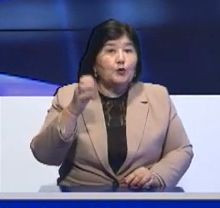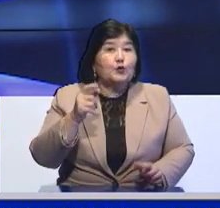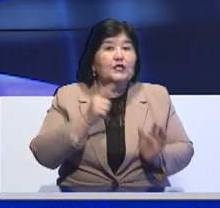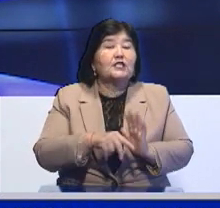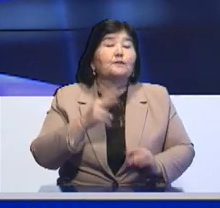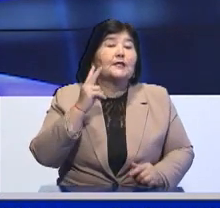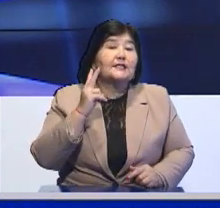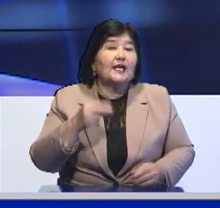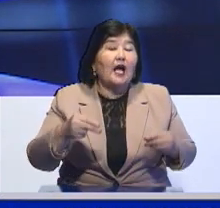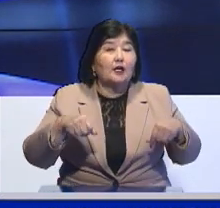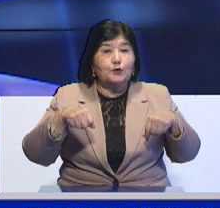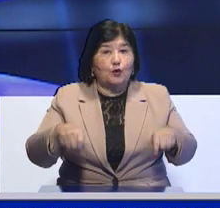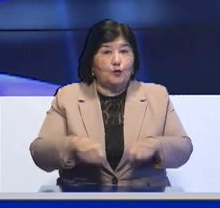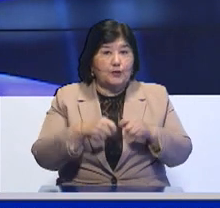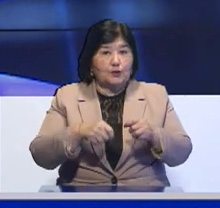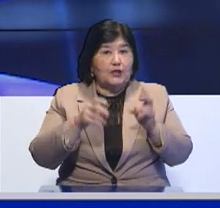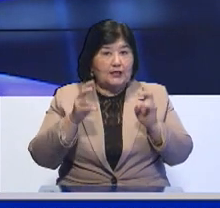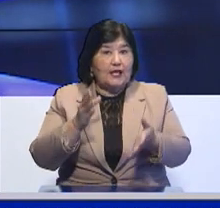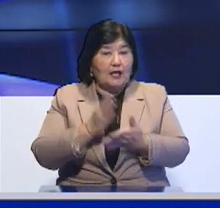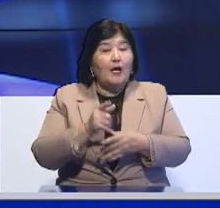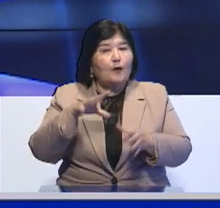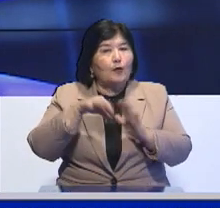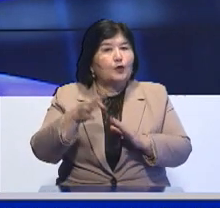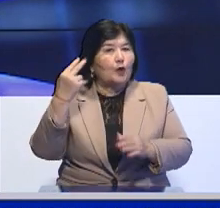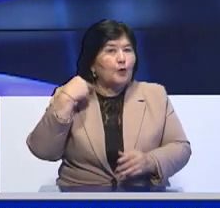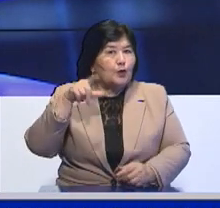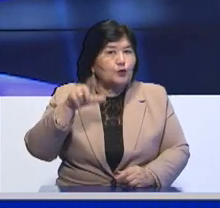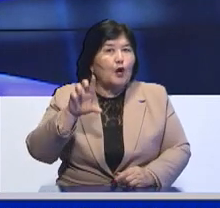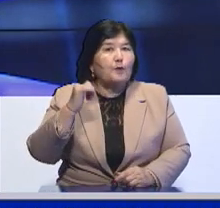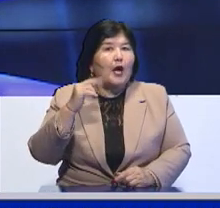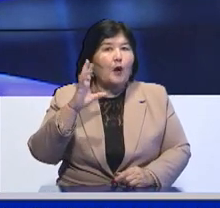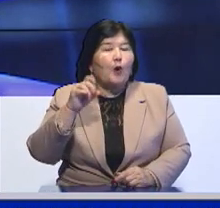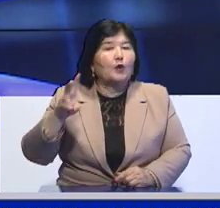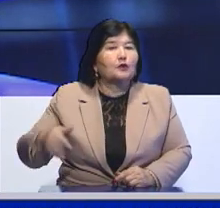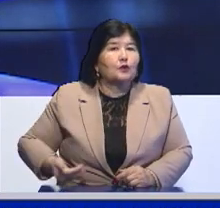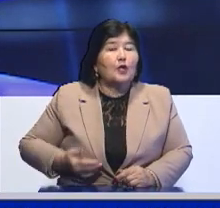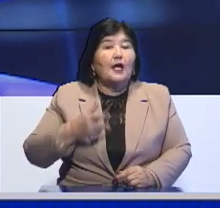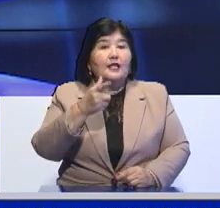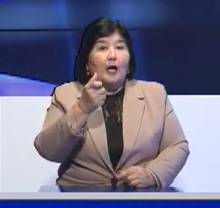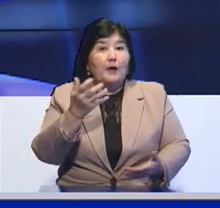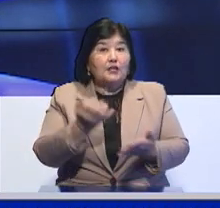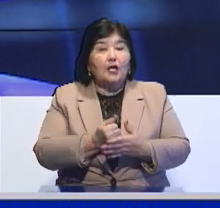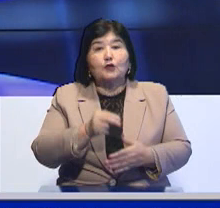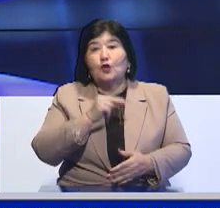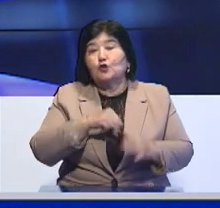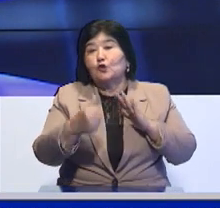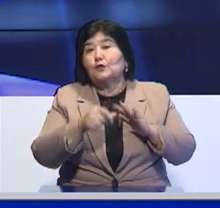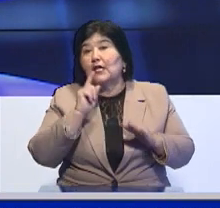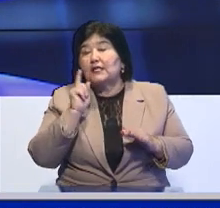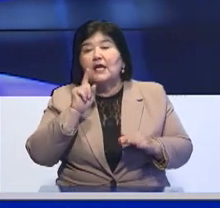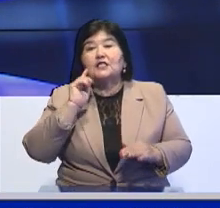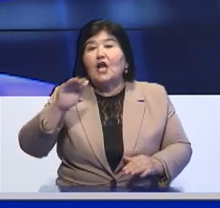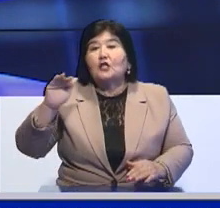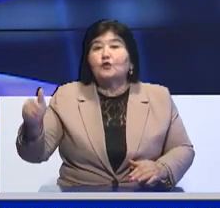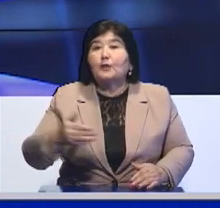472 әкімшілік құқық бұзушылық тіркелді. Оның ішінде бұрын сотты болған байқоңырлық тұрғыннан тапанша табылса, жұмыссыз жастар мен